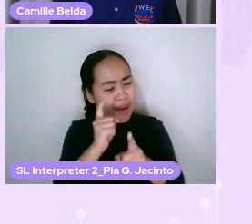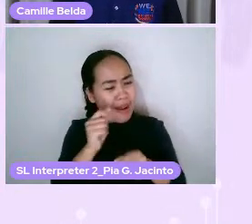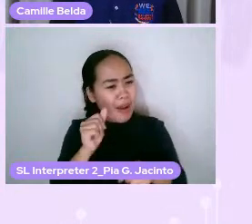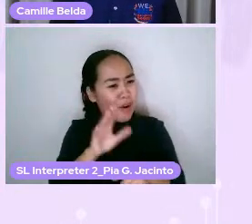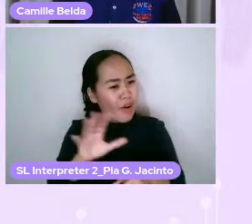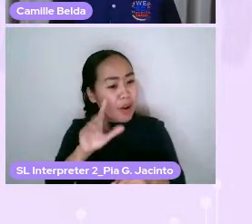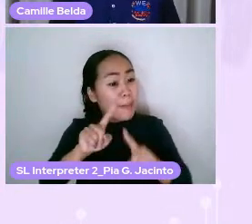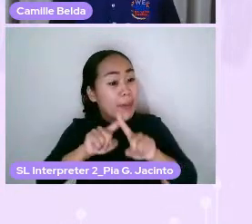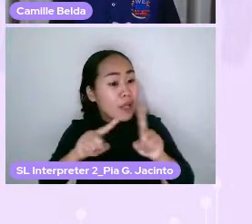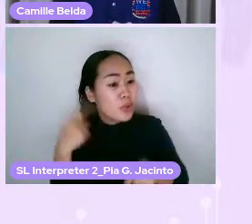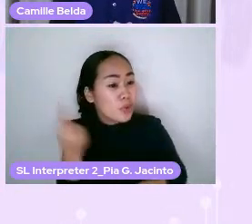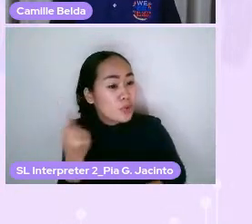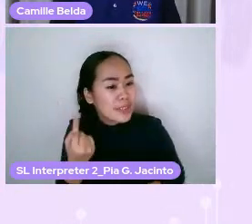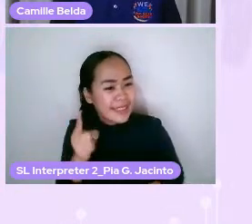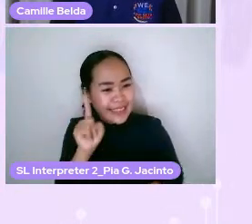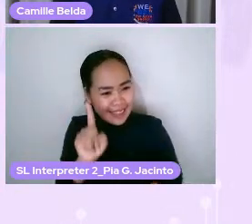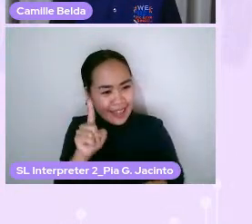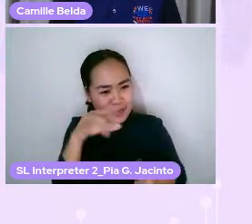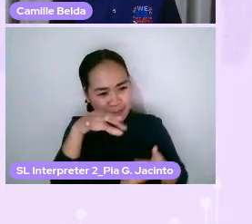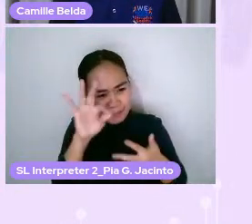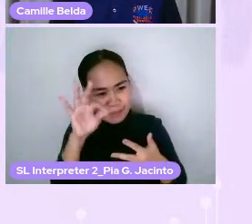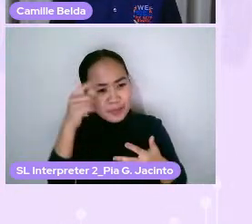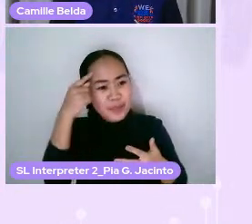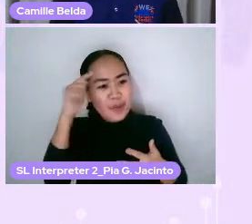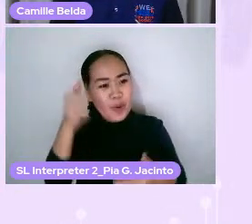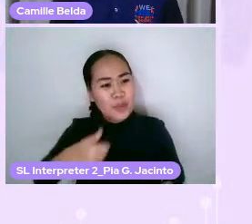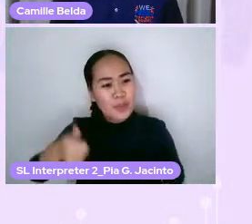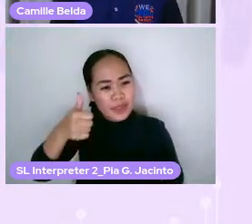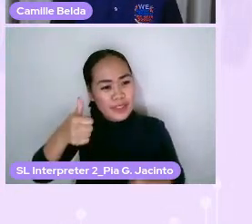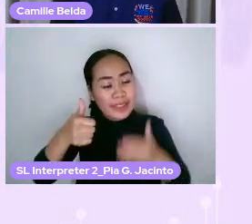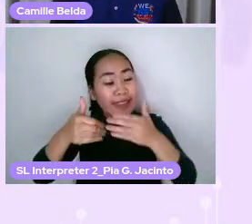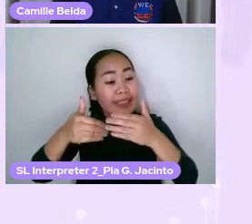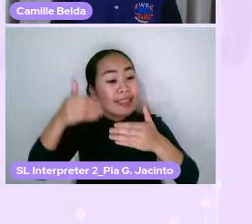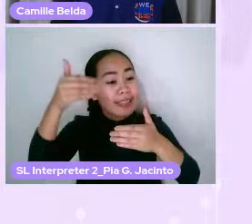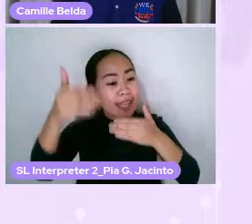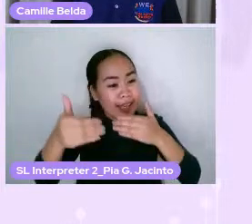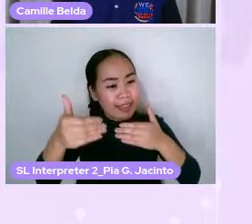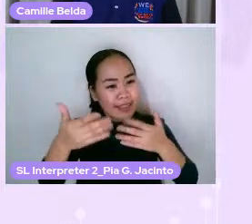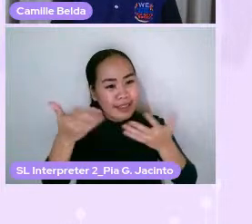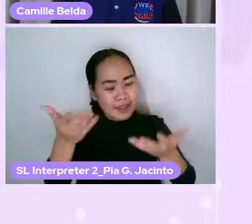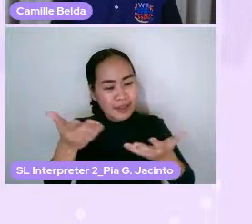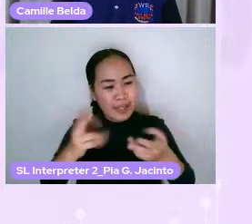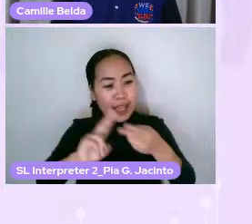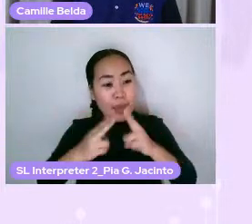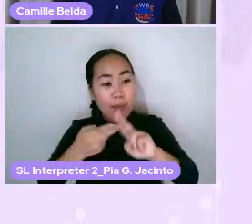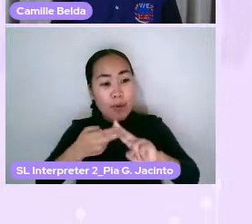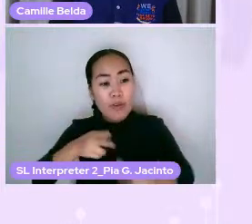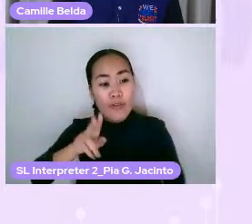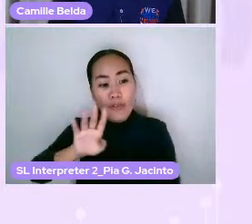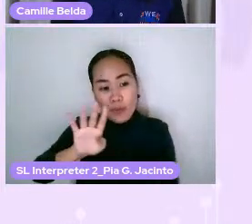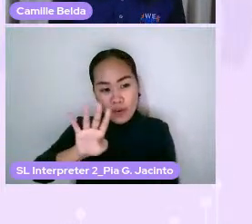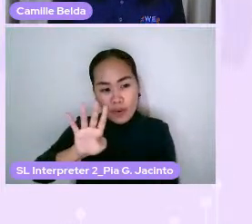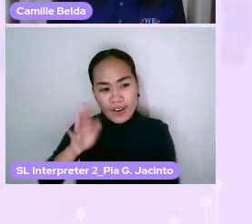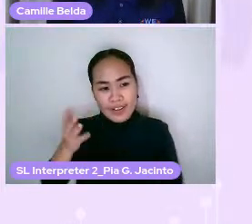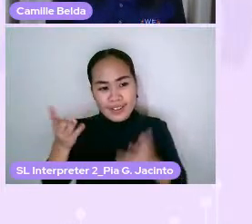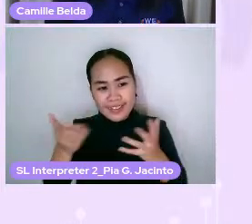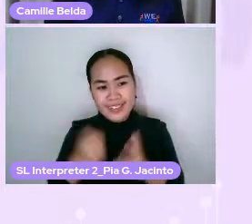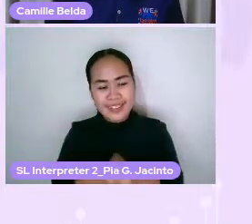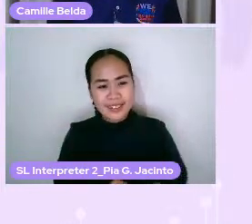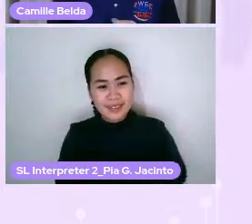manalo. Okay, next item. Crack the code item number 4.